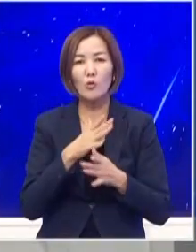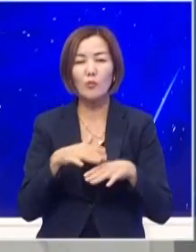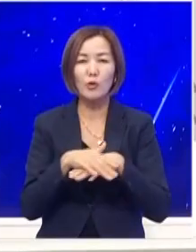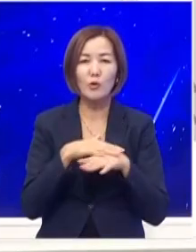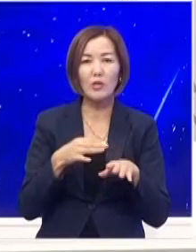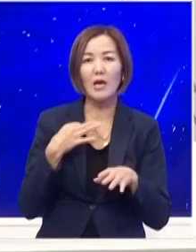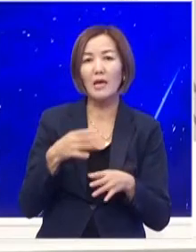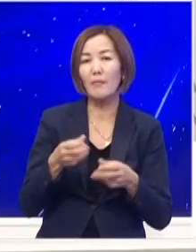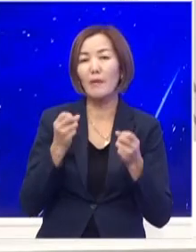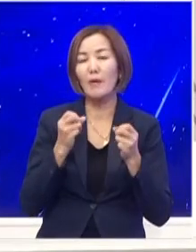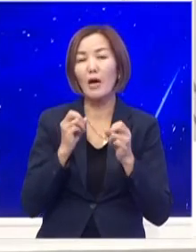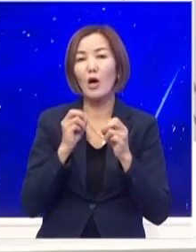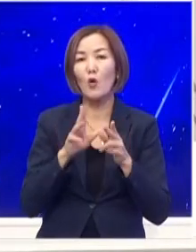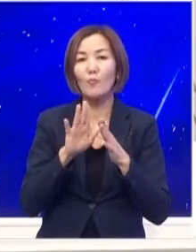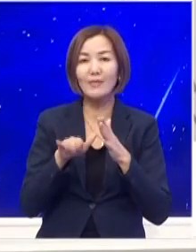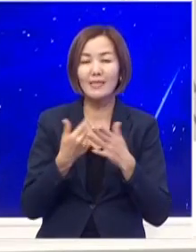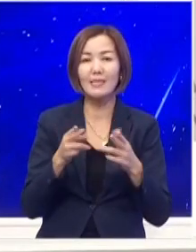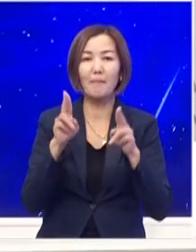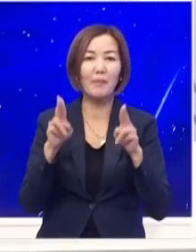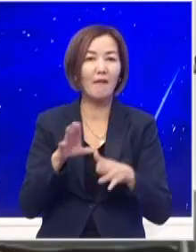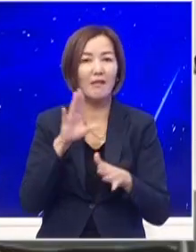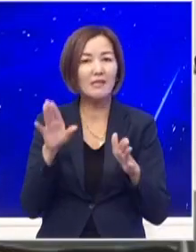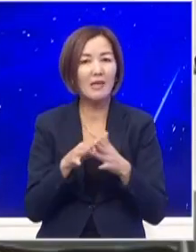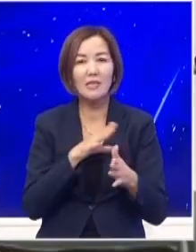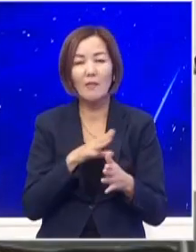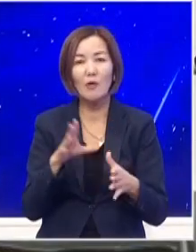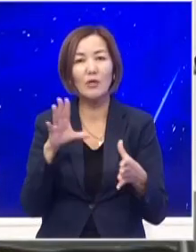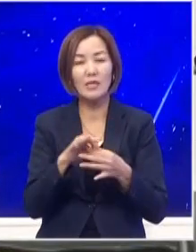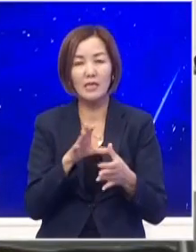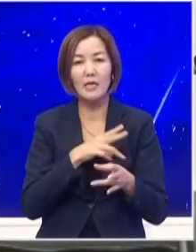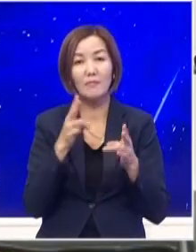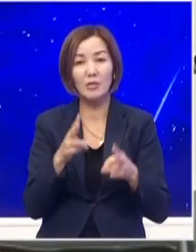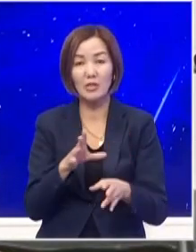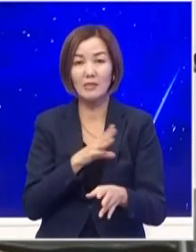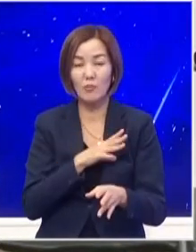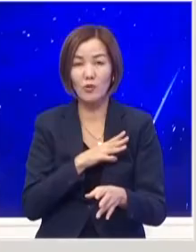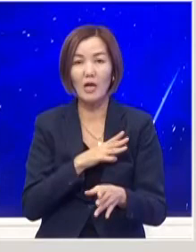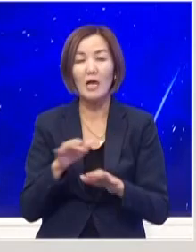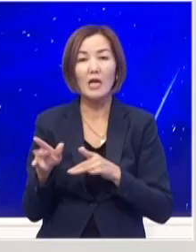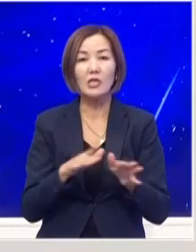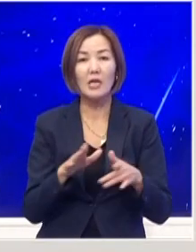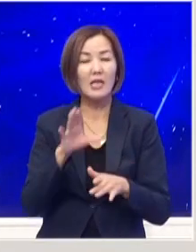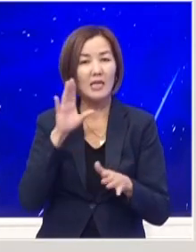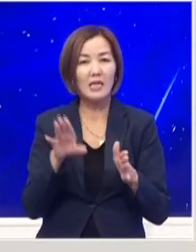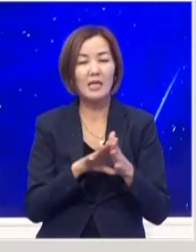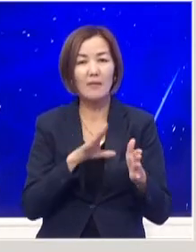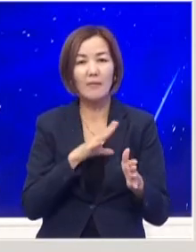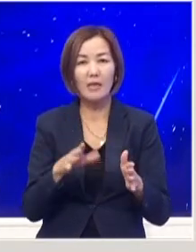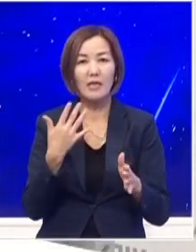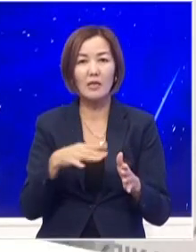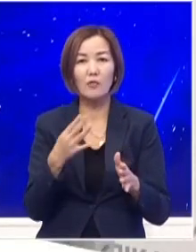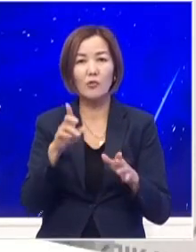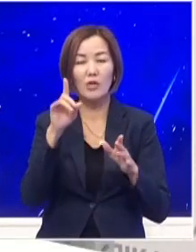көбіне тұрғындардың қарапайым қауіпсіздік ережелерін сақтамауынан тіркеліп отыр. Мұндай шараларды елемеген 54 тұлға